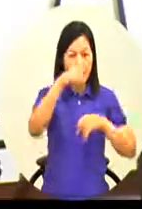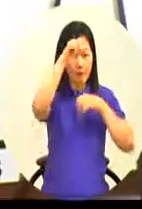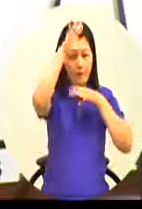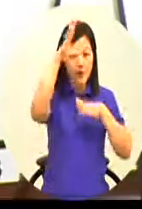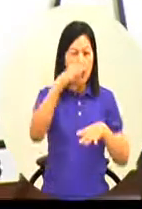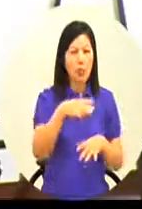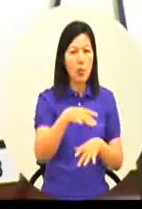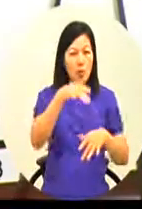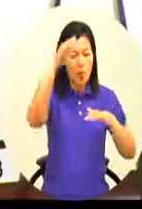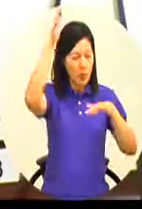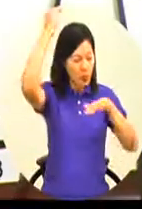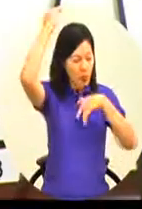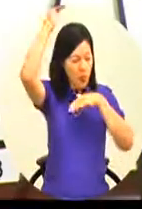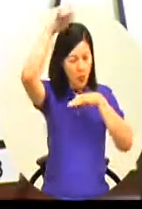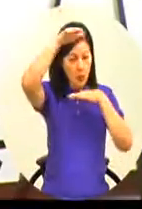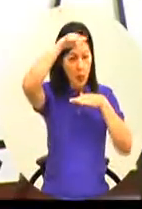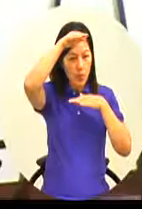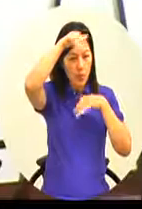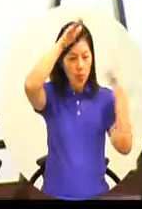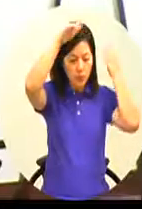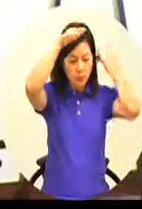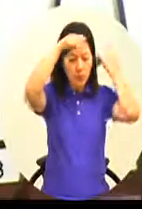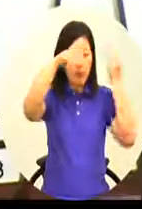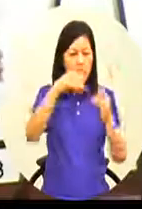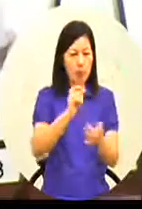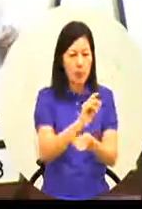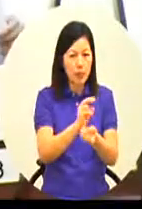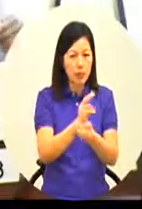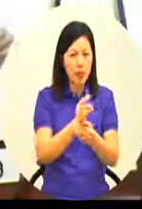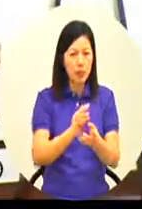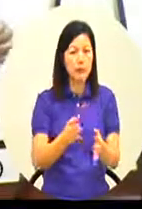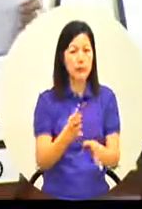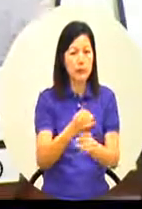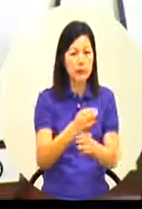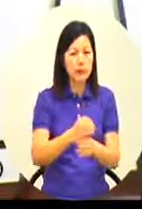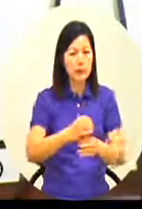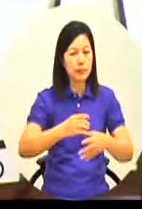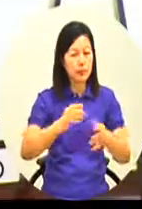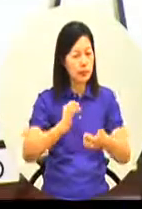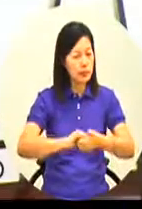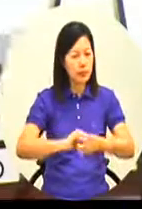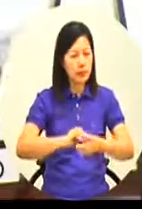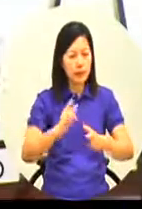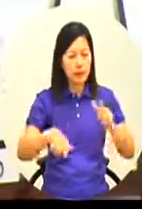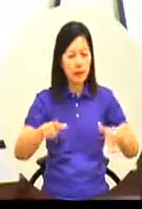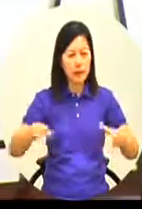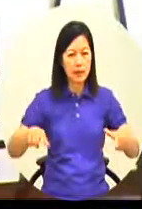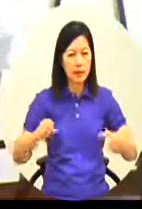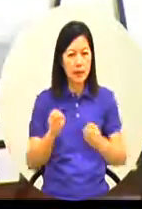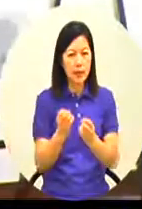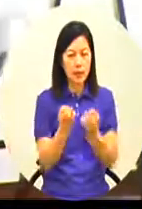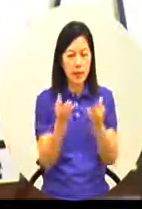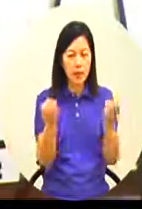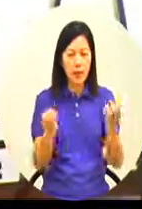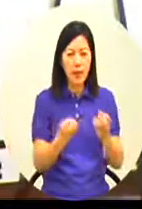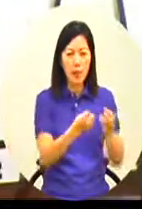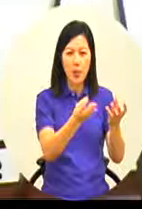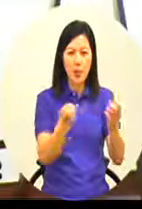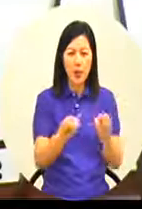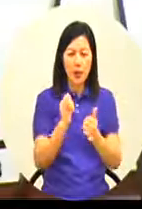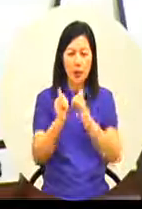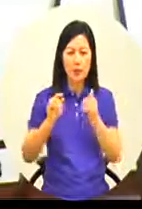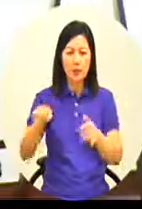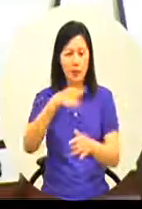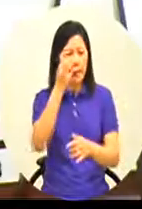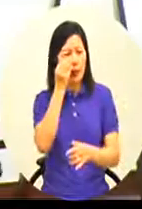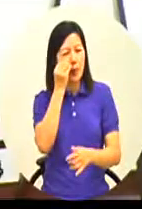能固定季节不定季节会开花，让市民在都市的丛林里面看了会觉得赏心悦目的树